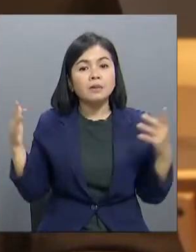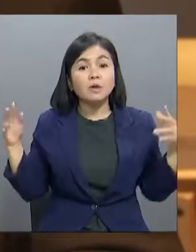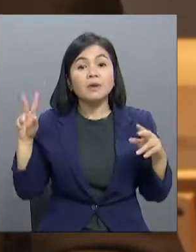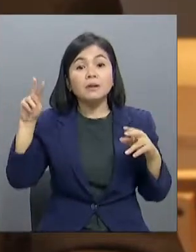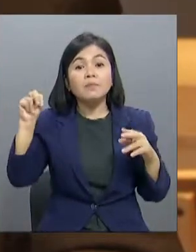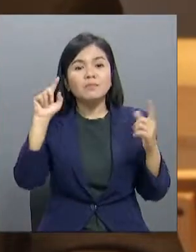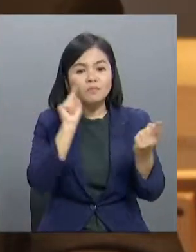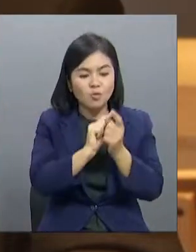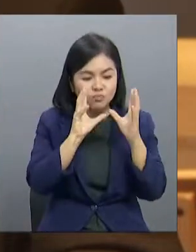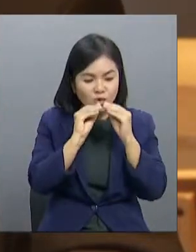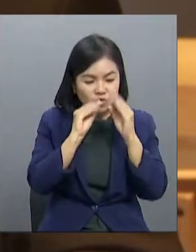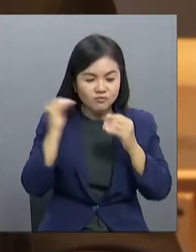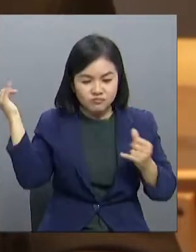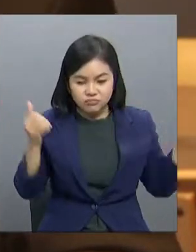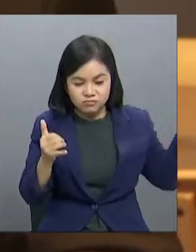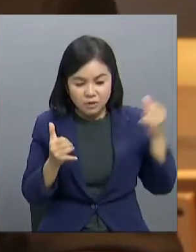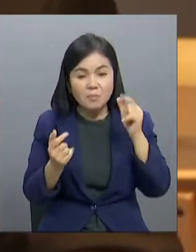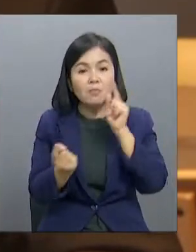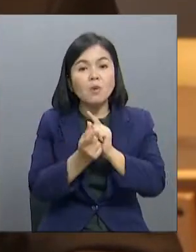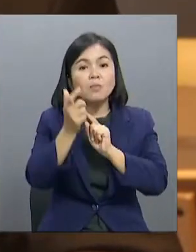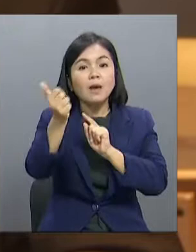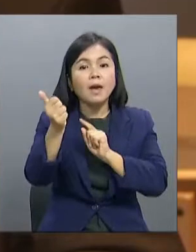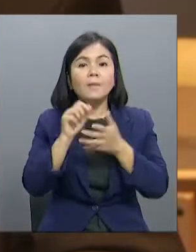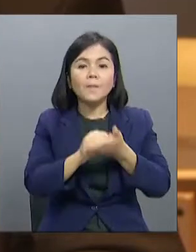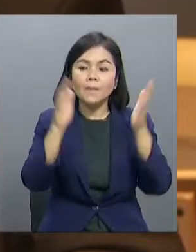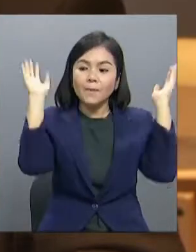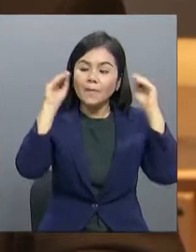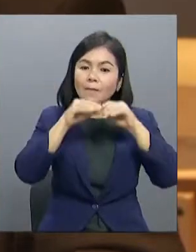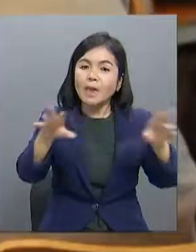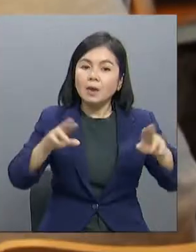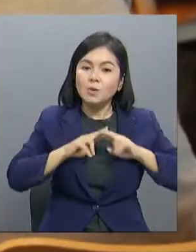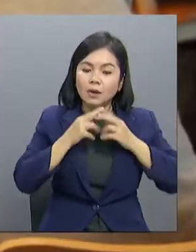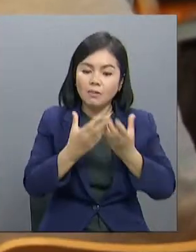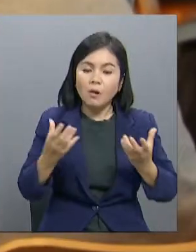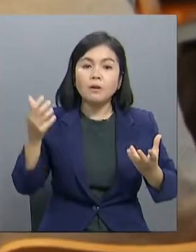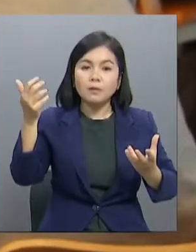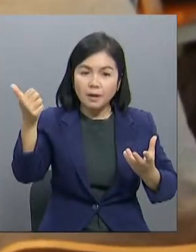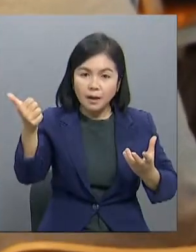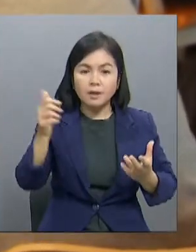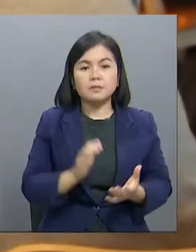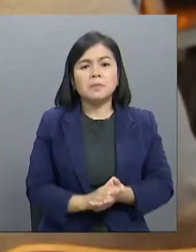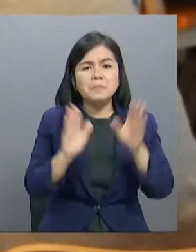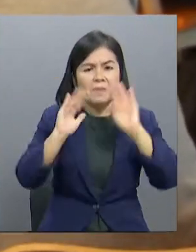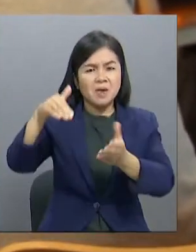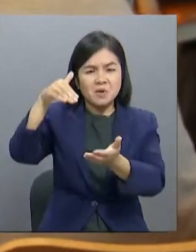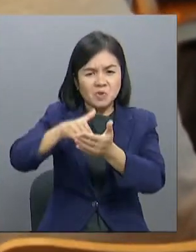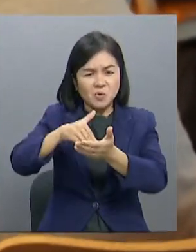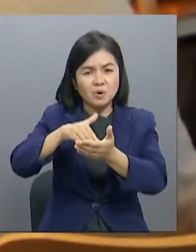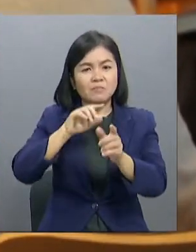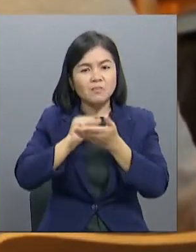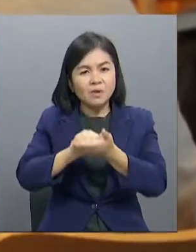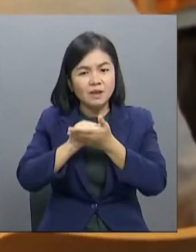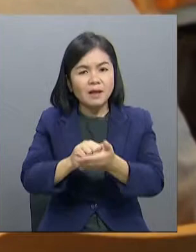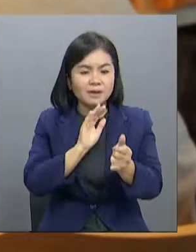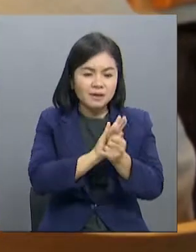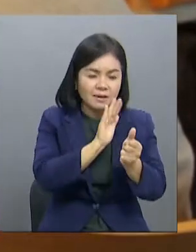เพื่ออธิบายเพื่อเผยแพร่บริการหรือสินค้าของตัวเองได้ Co-working space ที่มีทั้งการให้บริการคนที่ม